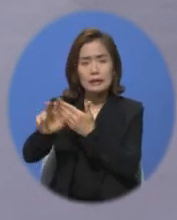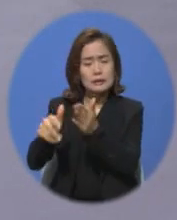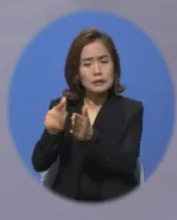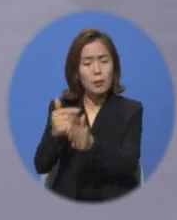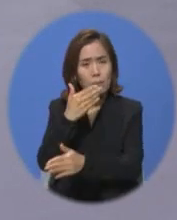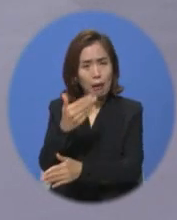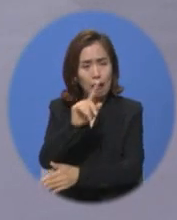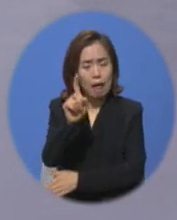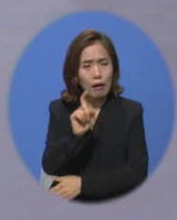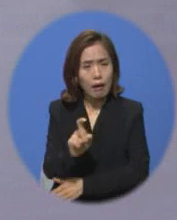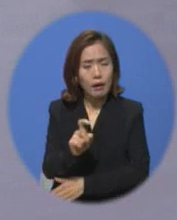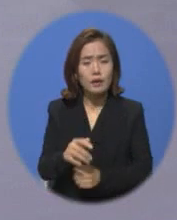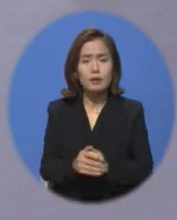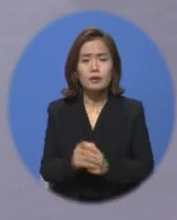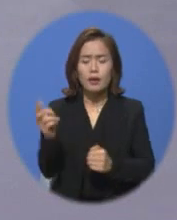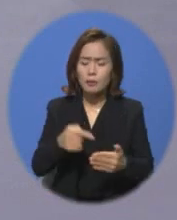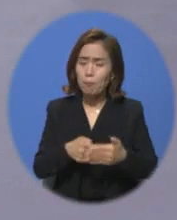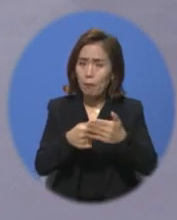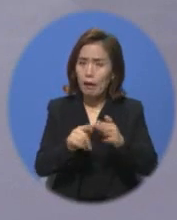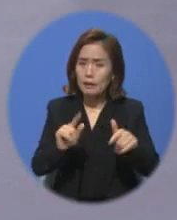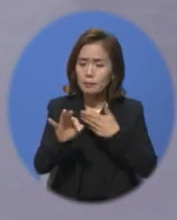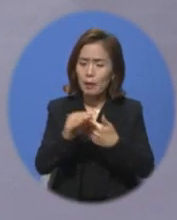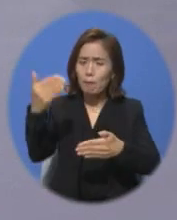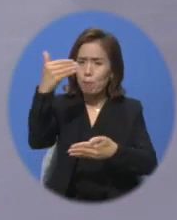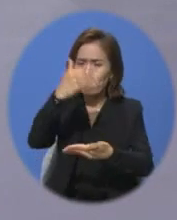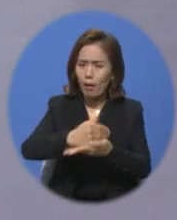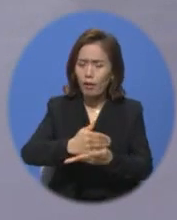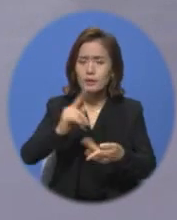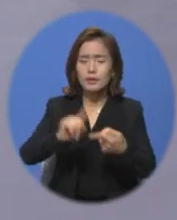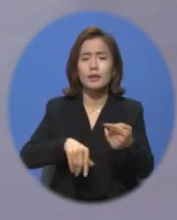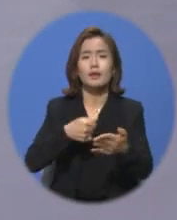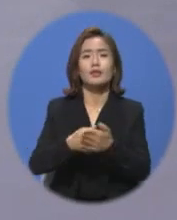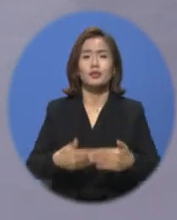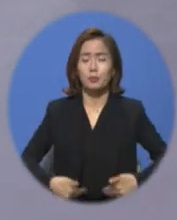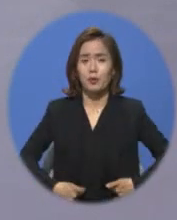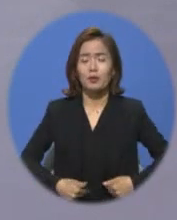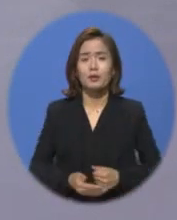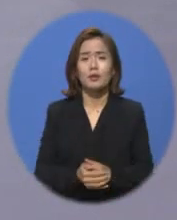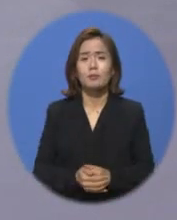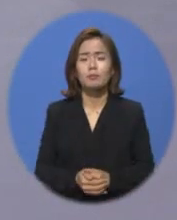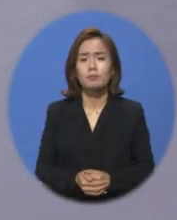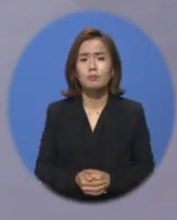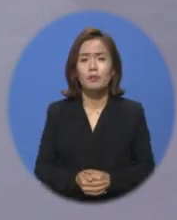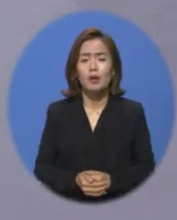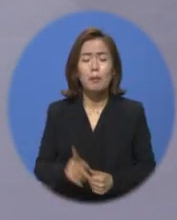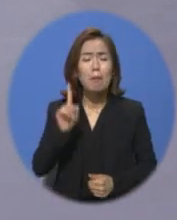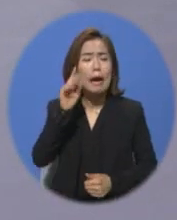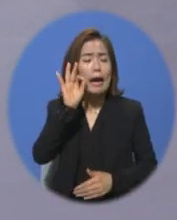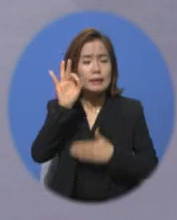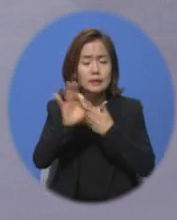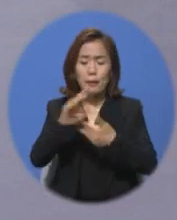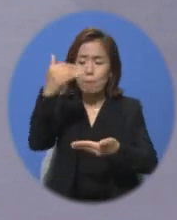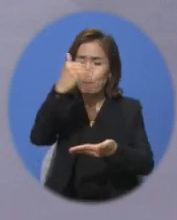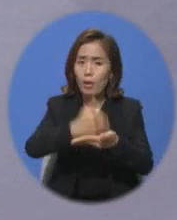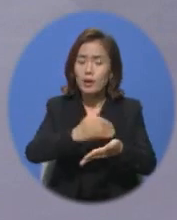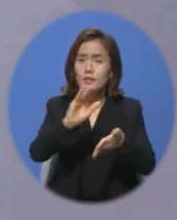할지는 출발점이광주역인지 아니면다른역인지에따라결정됩니다.만약이계획이유지된다면,